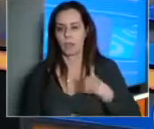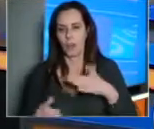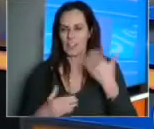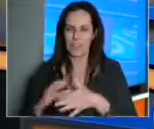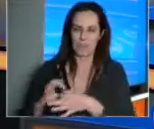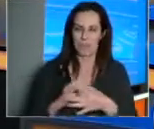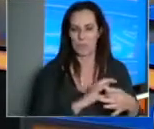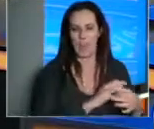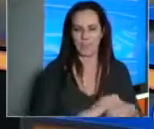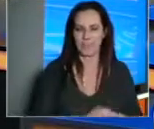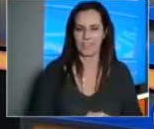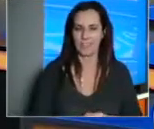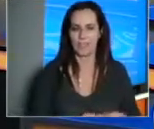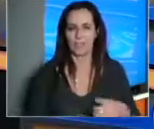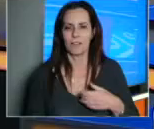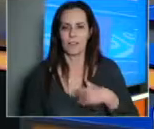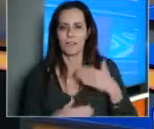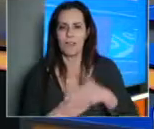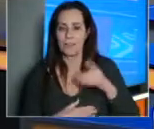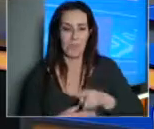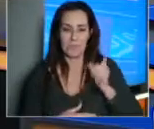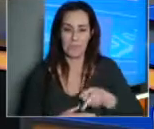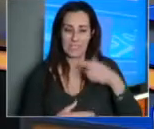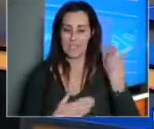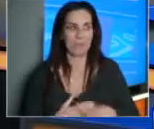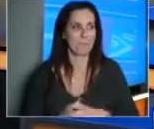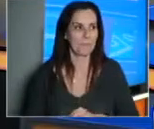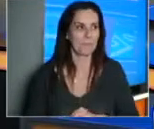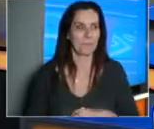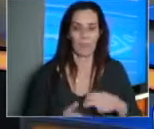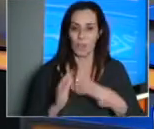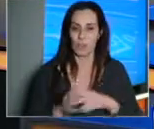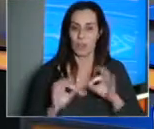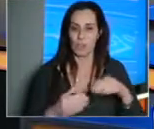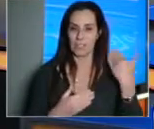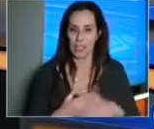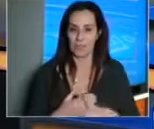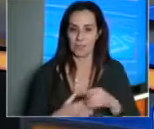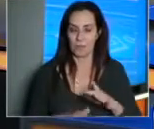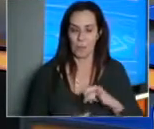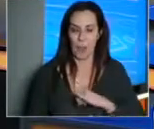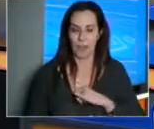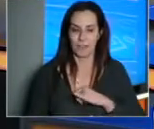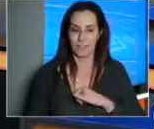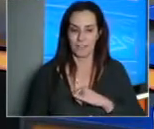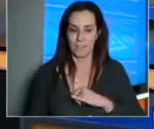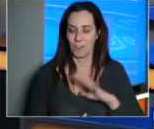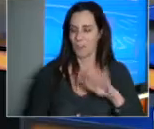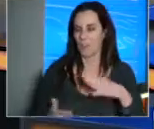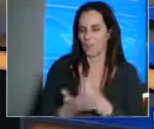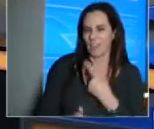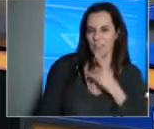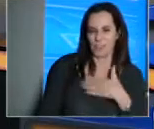כן, גל, אבל אנחנו פשוט חייבים לסיים, כי התוכנית שלנו ממש הסתיימה, וזה מאוד מעניין לשוחח. אבל אפילו לא הצלחתי